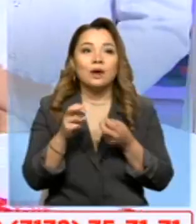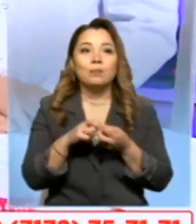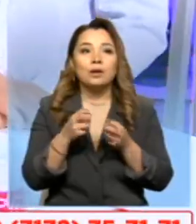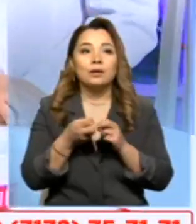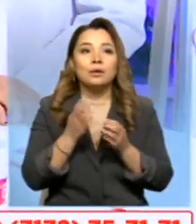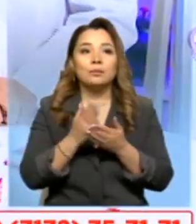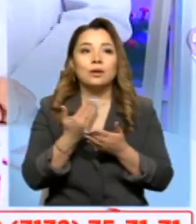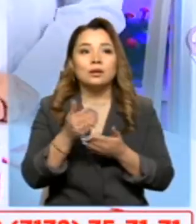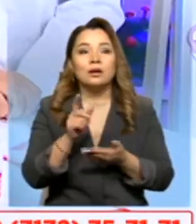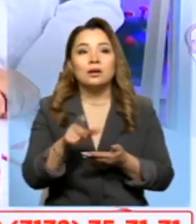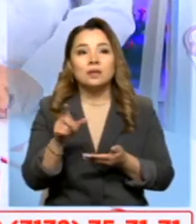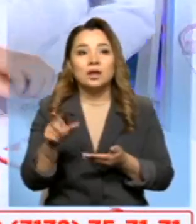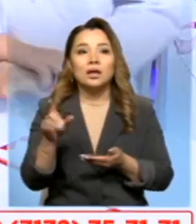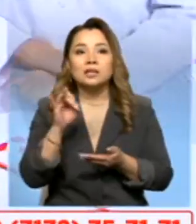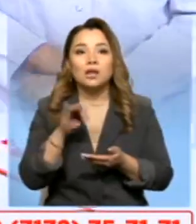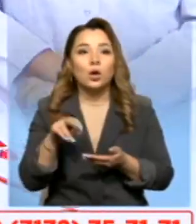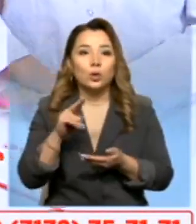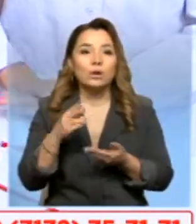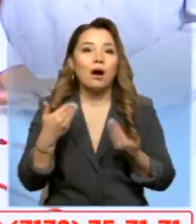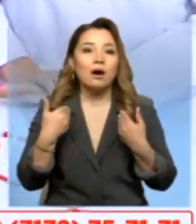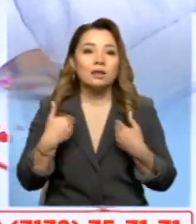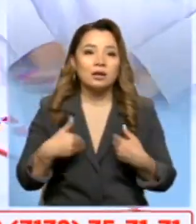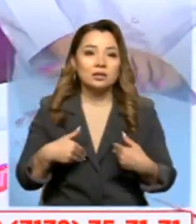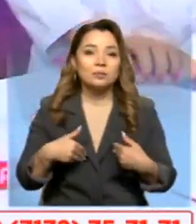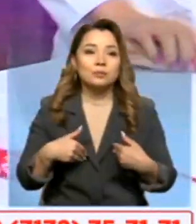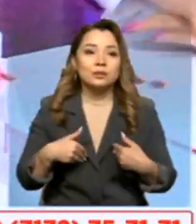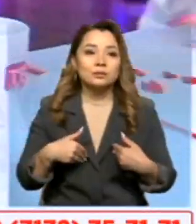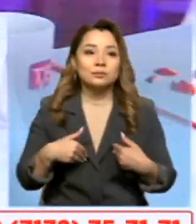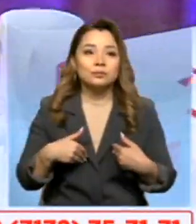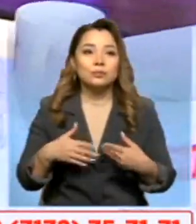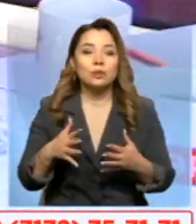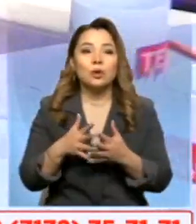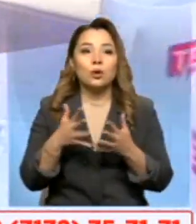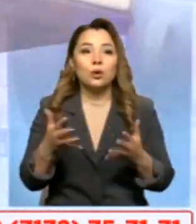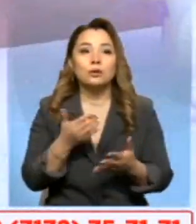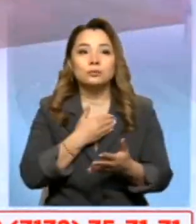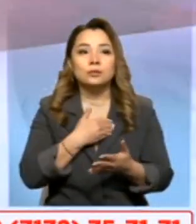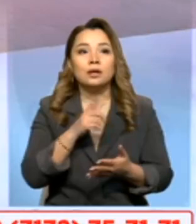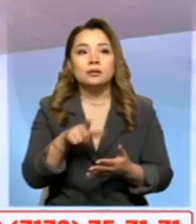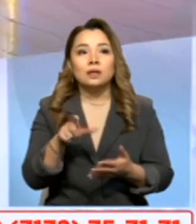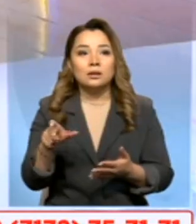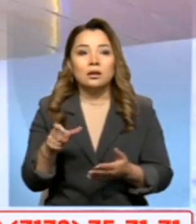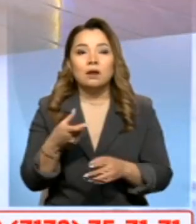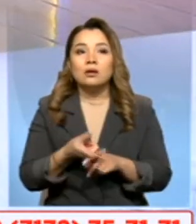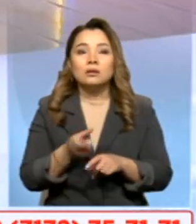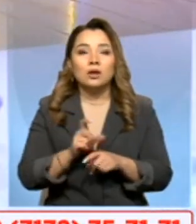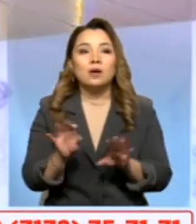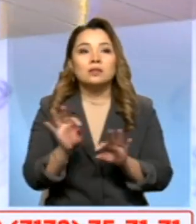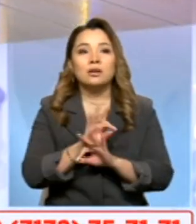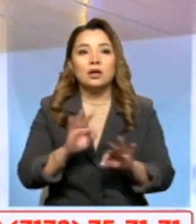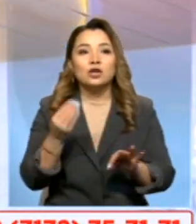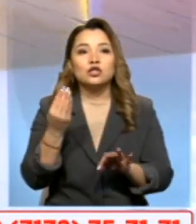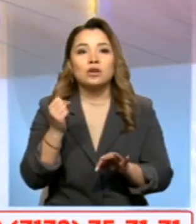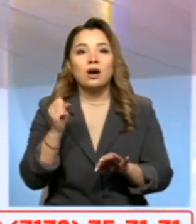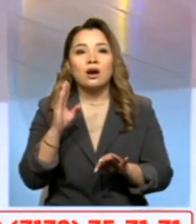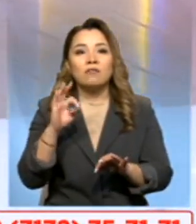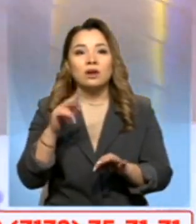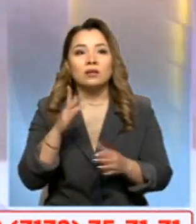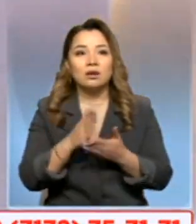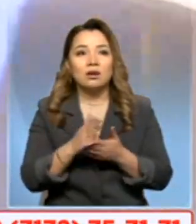проблемасы бар жандарға, йодты организміне көбейткісі келген жандарға ең керемет шөп бұл шавель. Кез